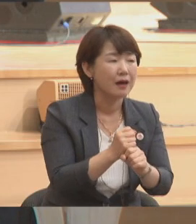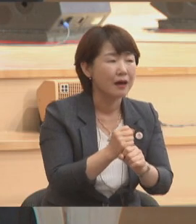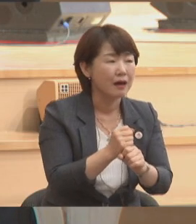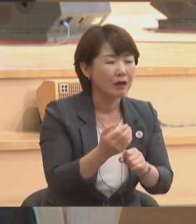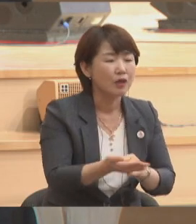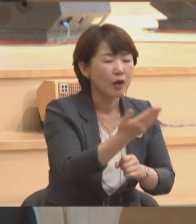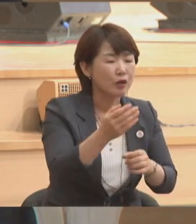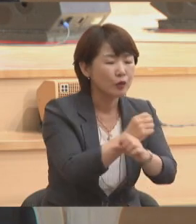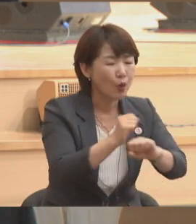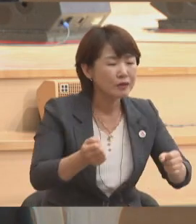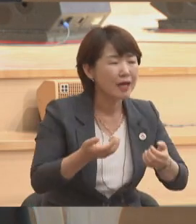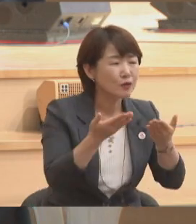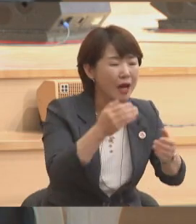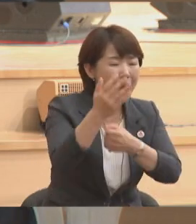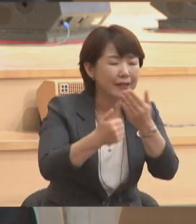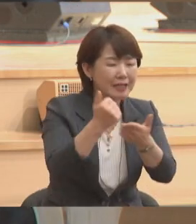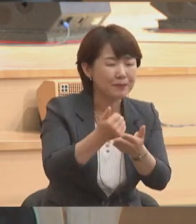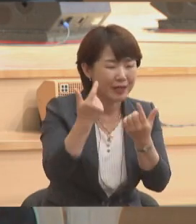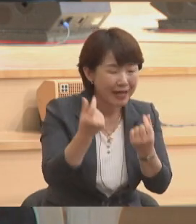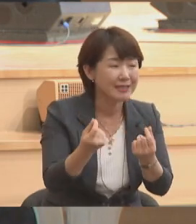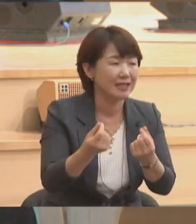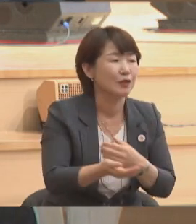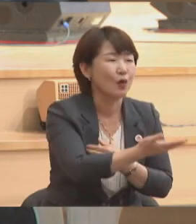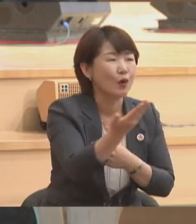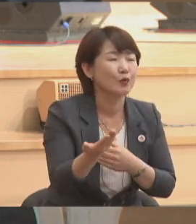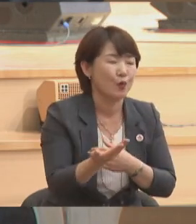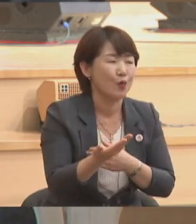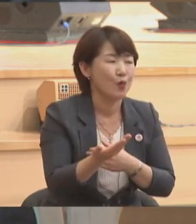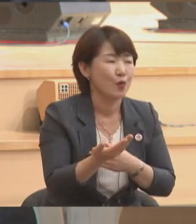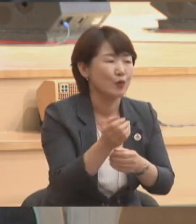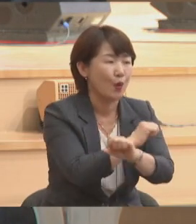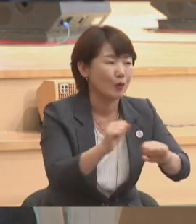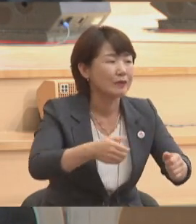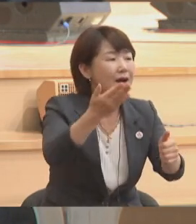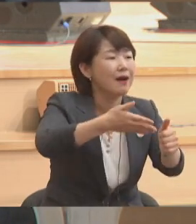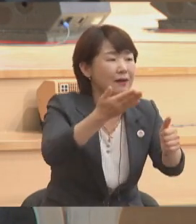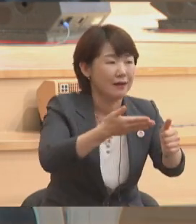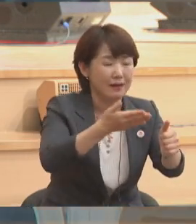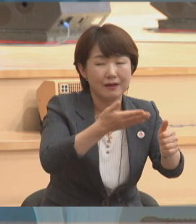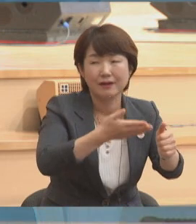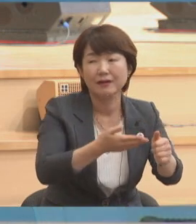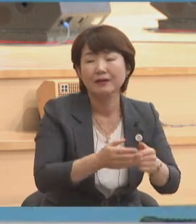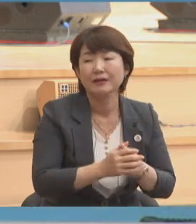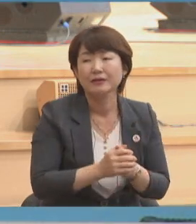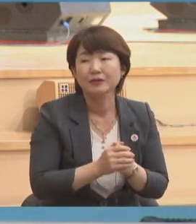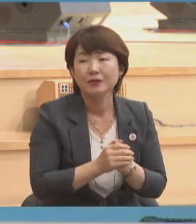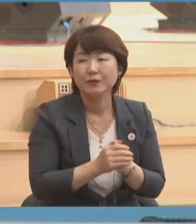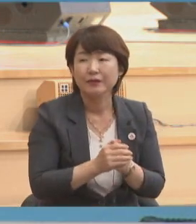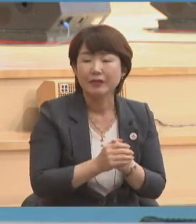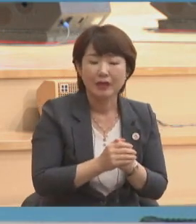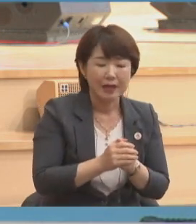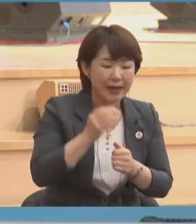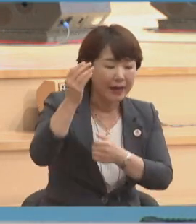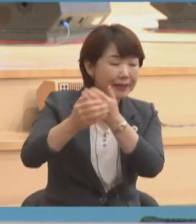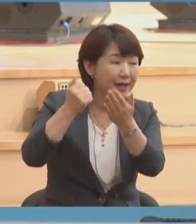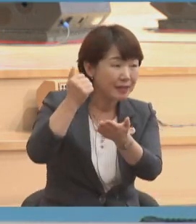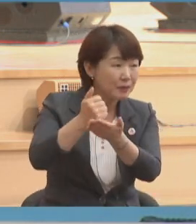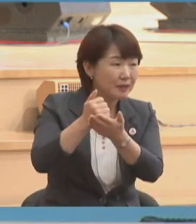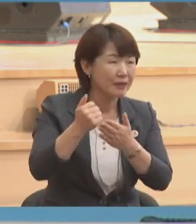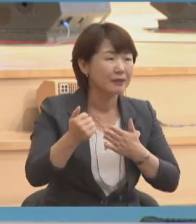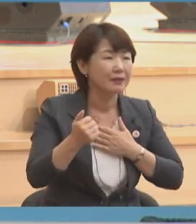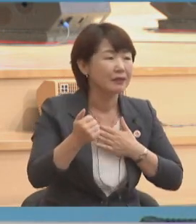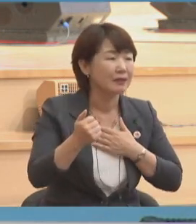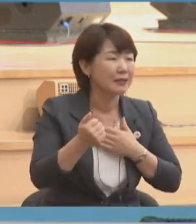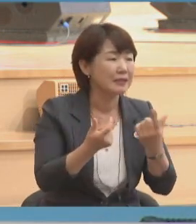같이 하라. 그러므로. 여러분, 하나님은 우리 같은